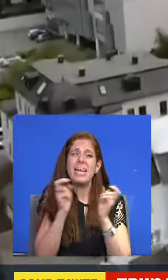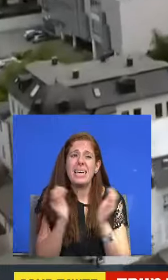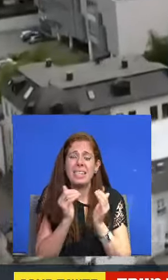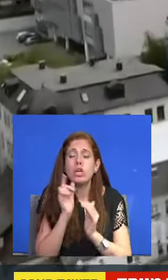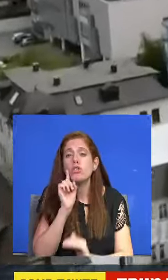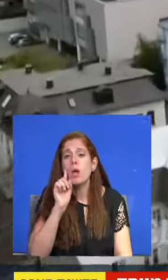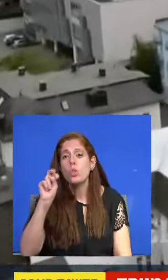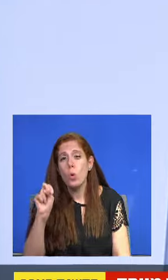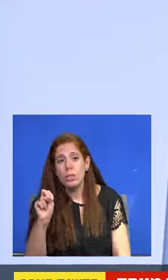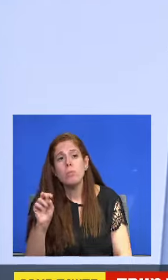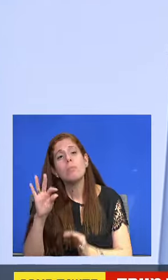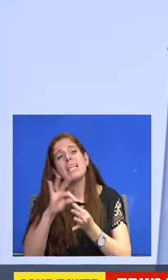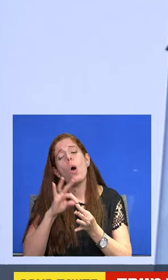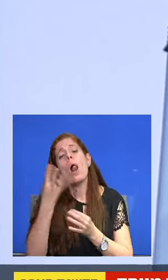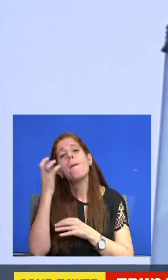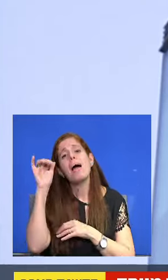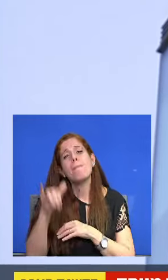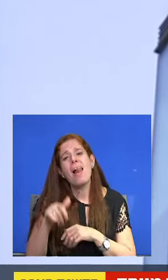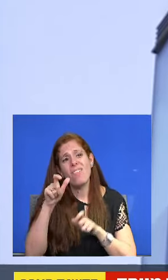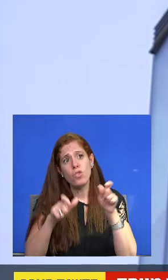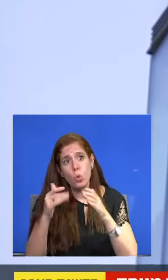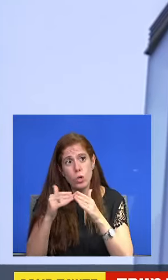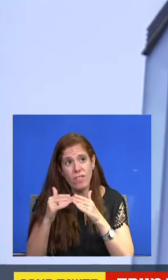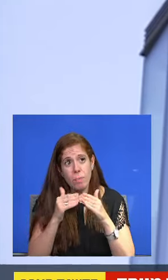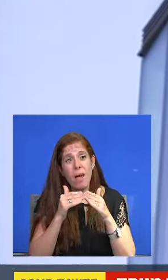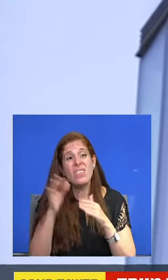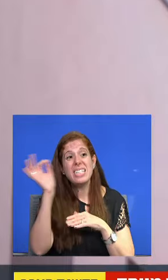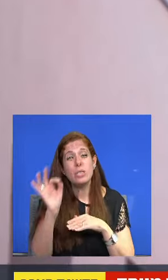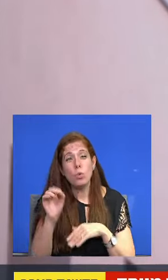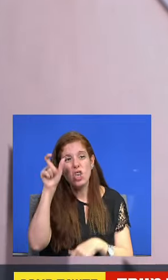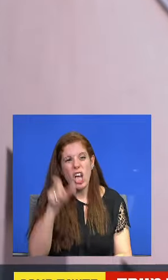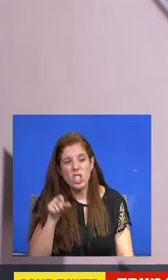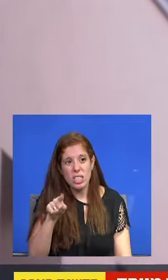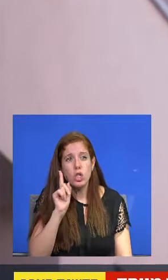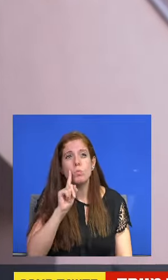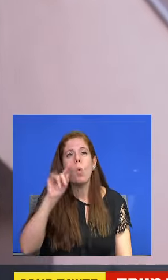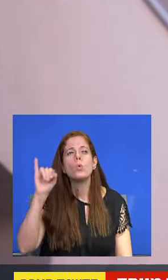הכל 40,000 תושבים, אבל הסיכוי שהאיש הזה, מועמד הימין הקיצוני שמו יורג